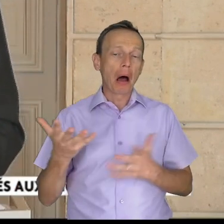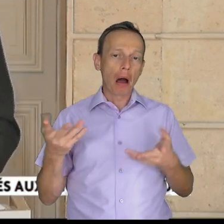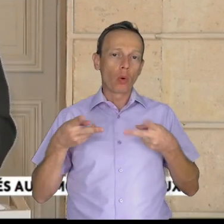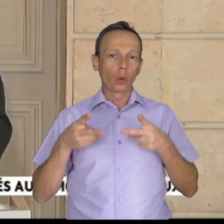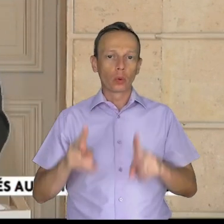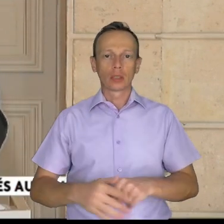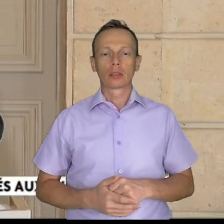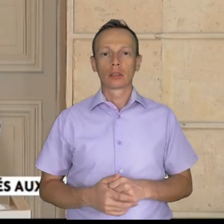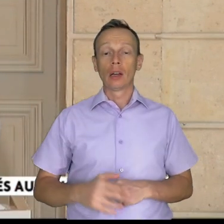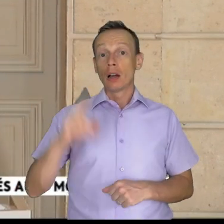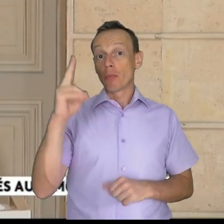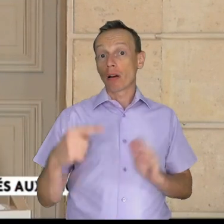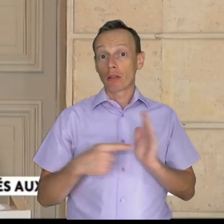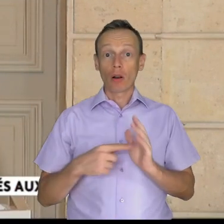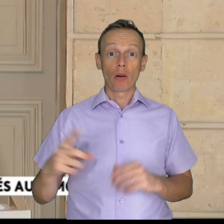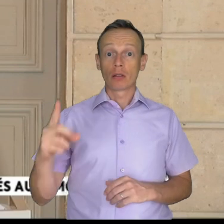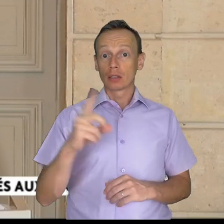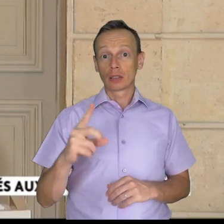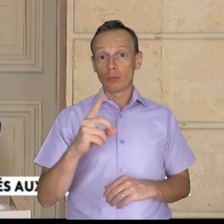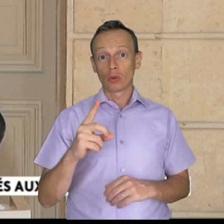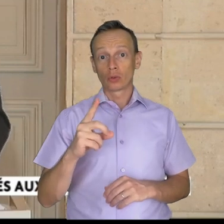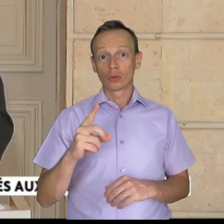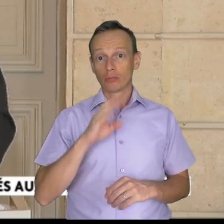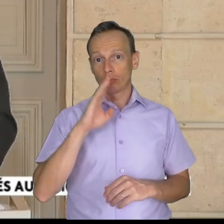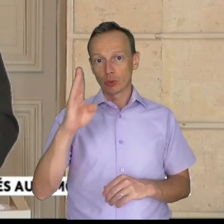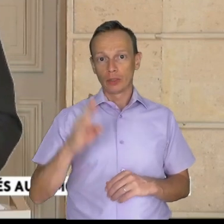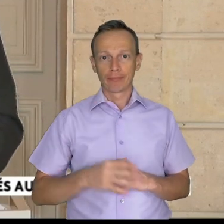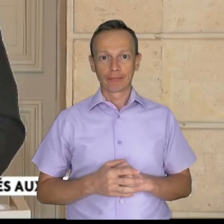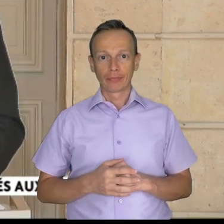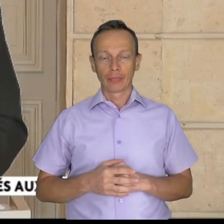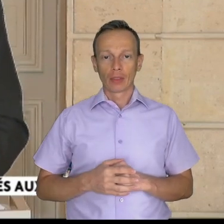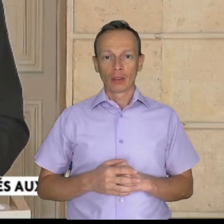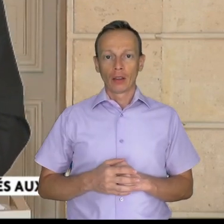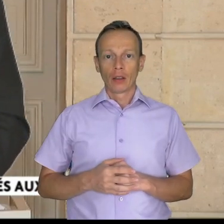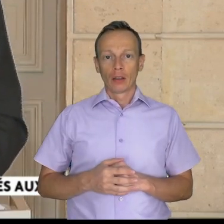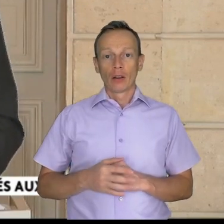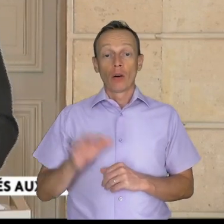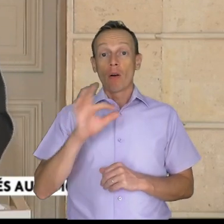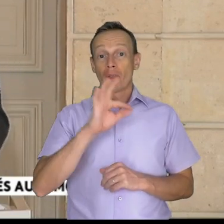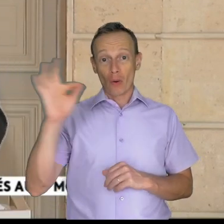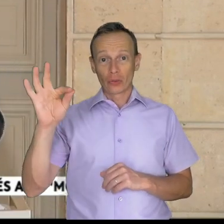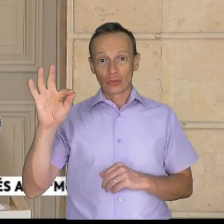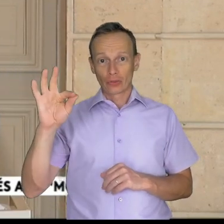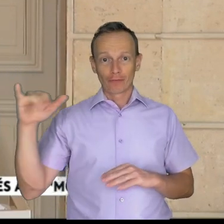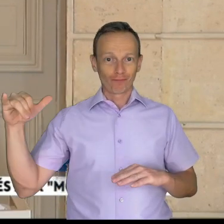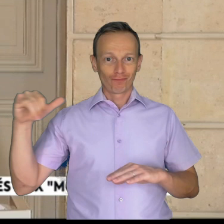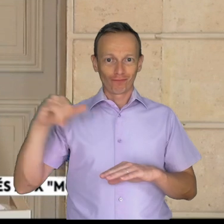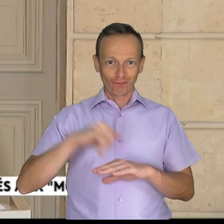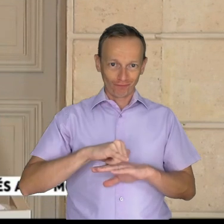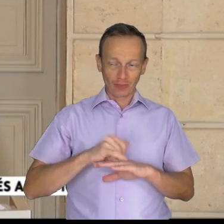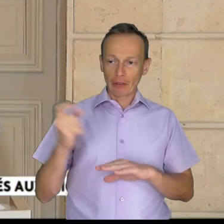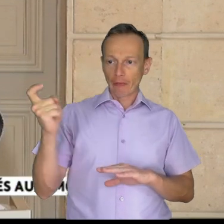impérieux. Cela s'appliquera à partir de dimanche 0 heure. Toute entrée en